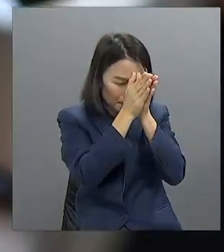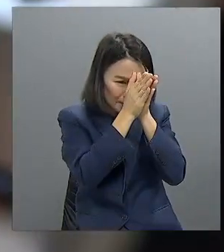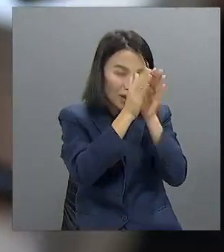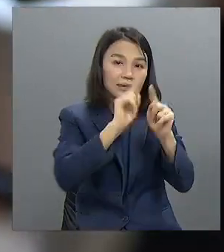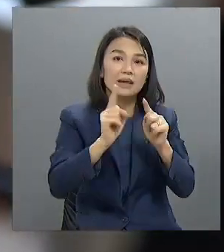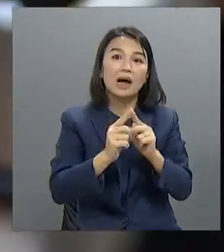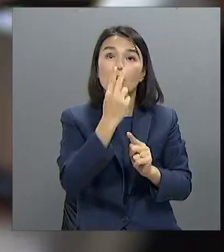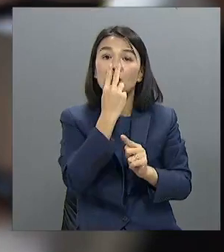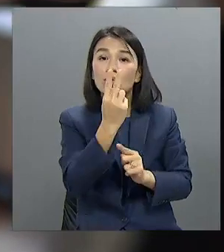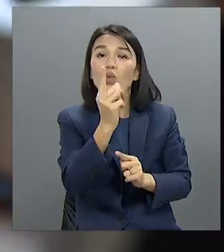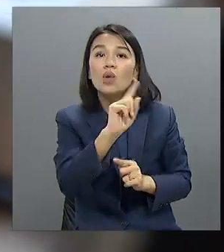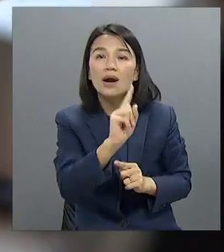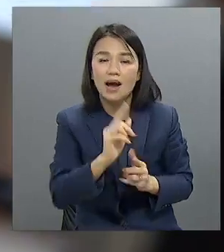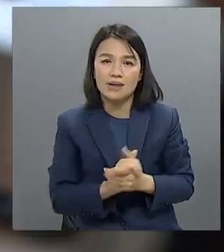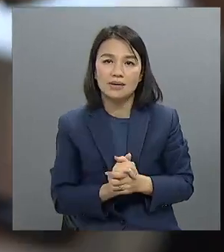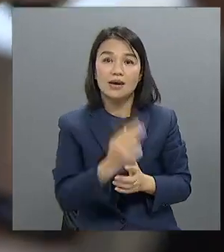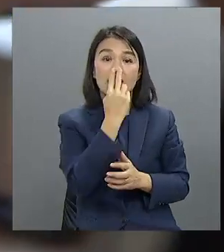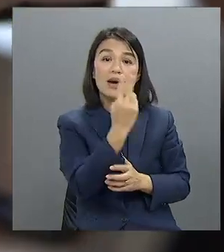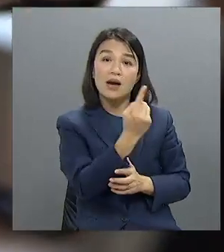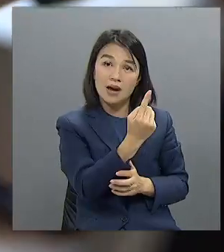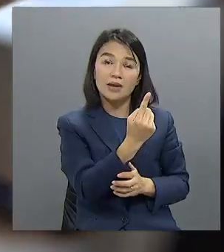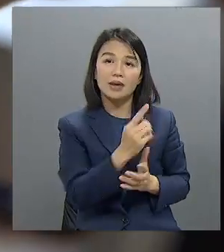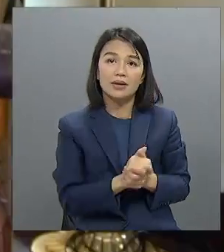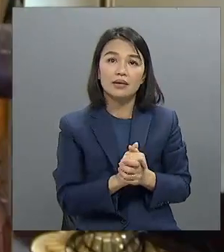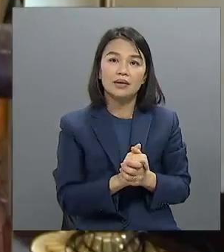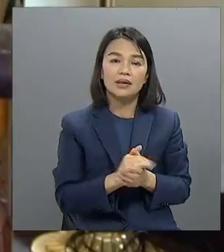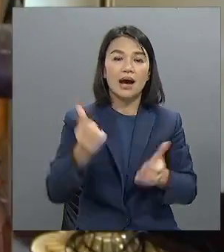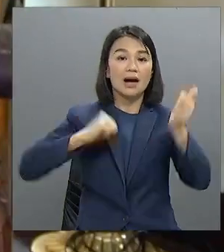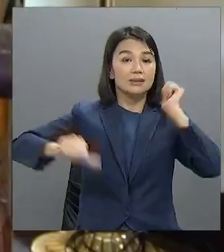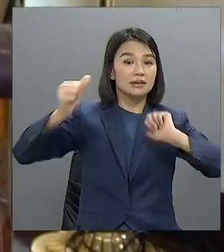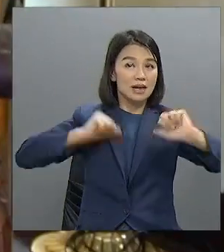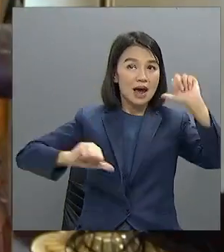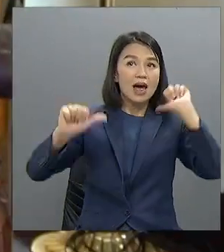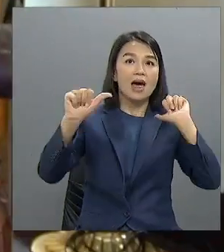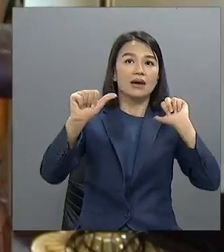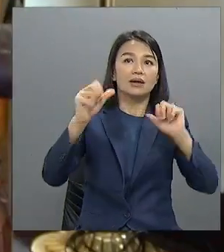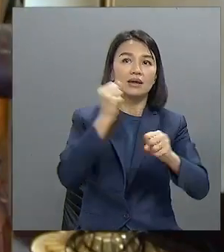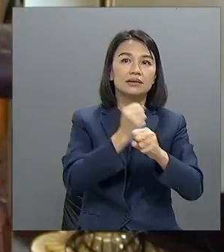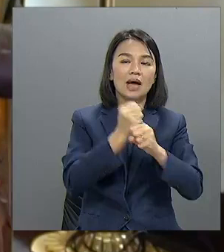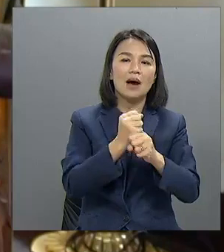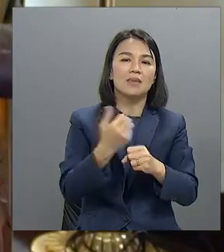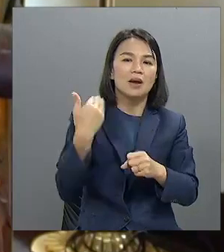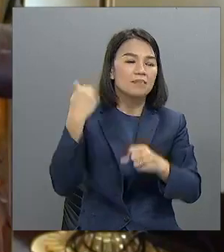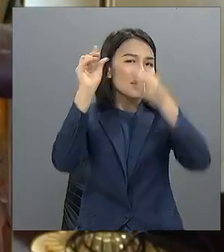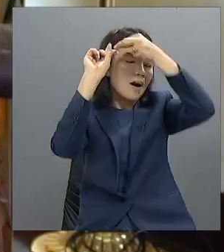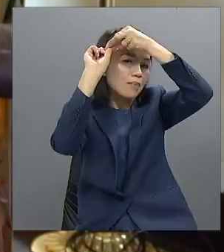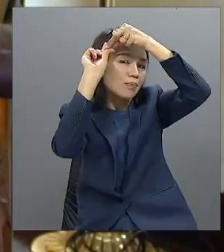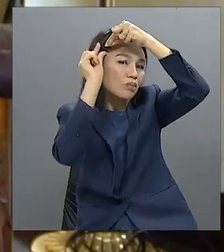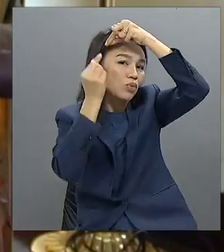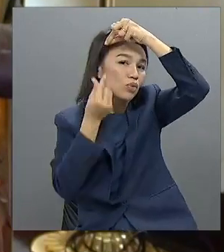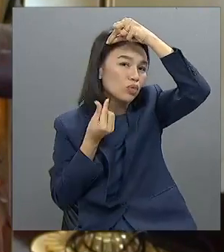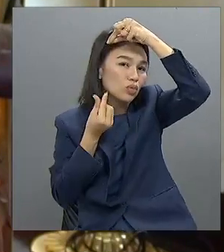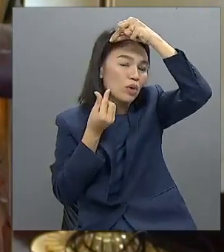จากที่เราเห็นแบบว่างานของงานละครงานครูชั้นสูงจะมีการทักหูแล้วก็ห้อยบาดดอกจำปาใช่ไหมค